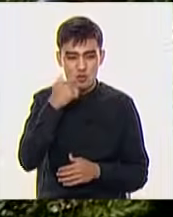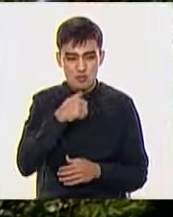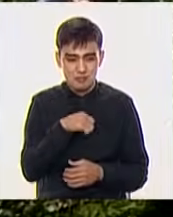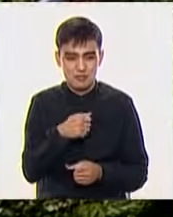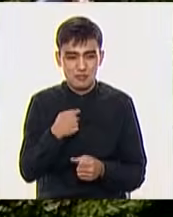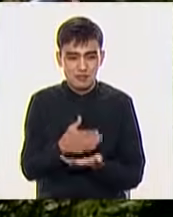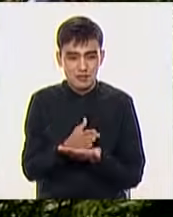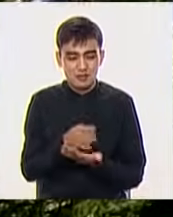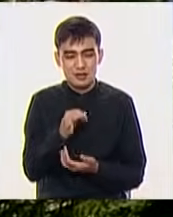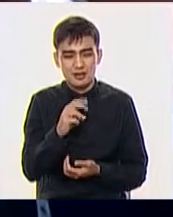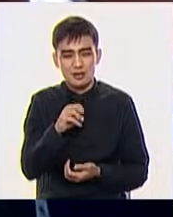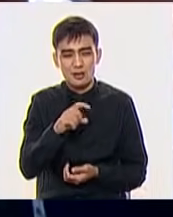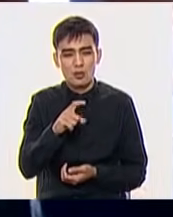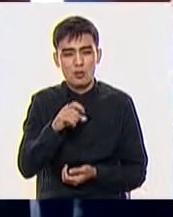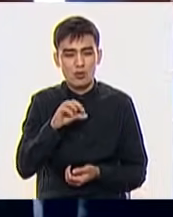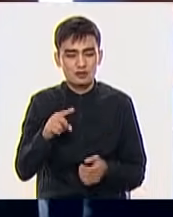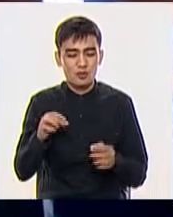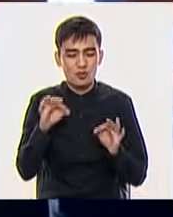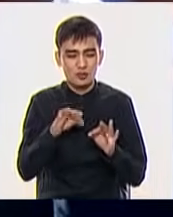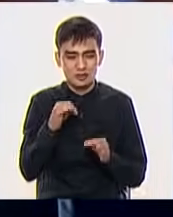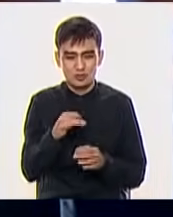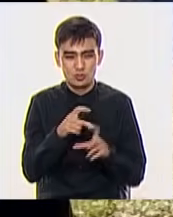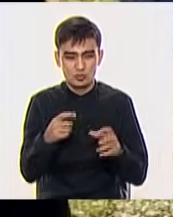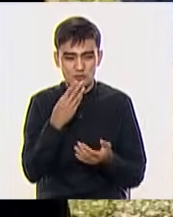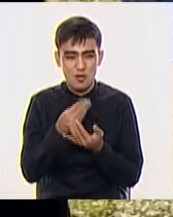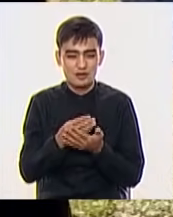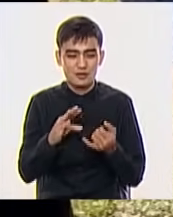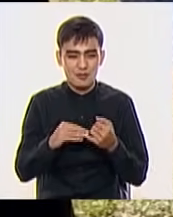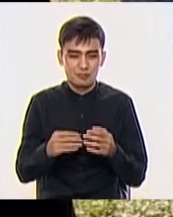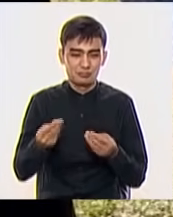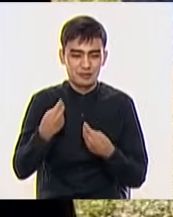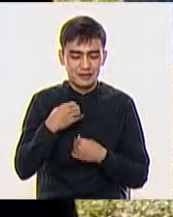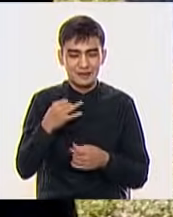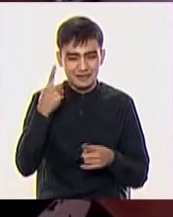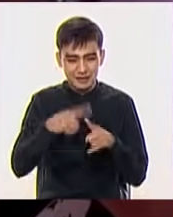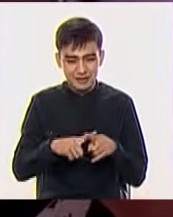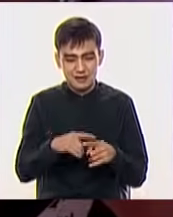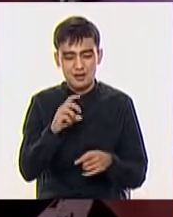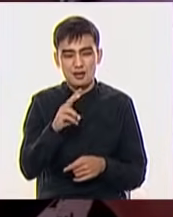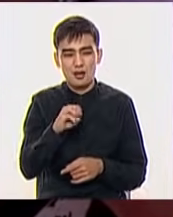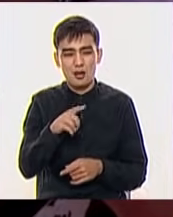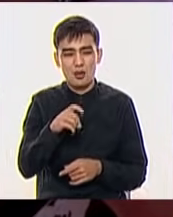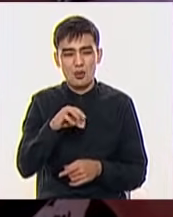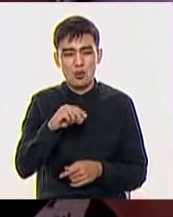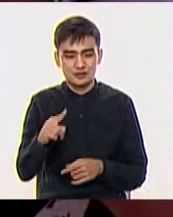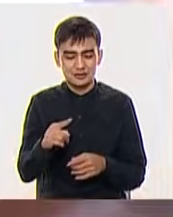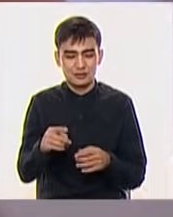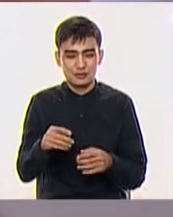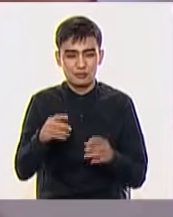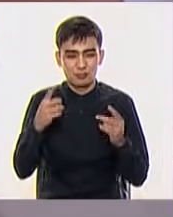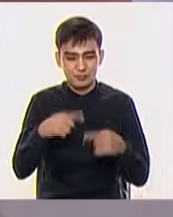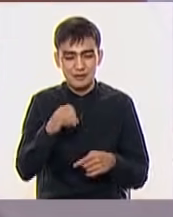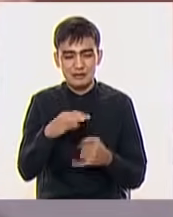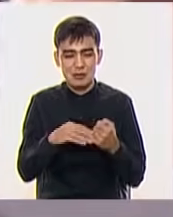вошли в состав колхоза на условиях пая. Предоставили свои земли и технику со скотом. Колхоз развалился, а земли разобрали в частные